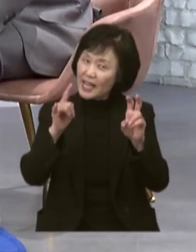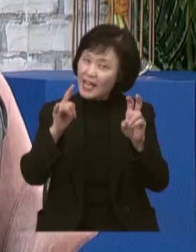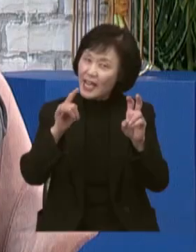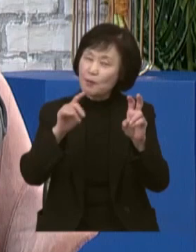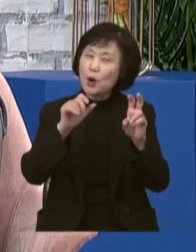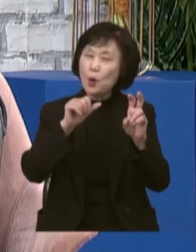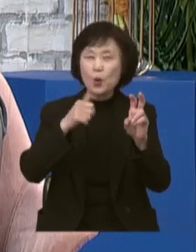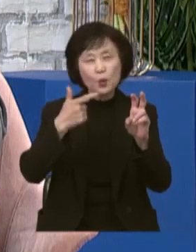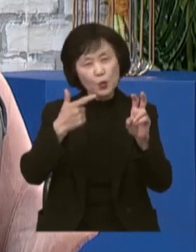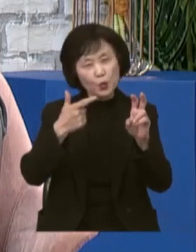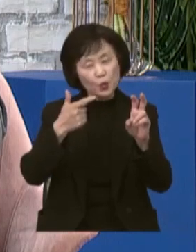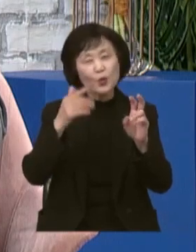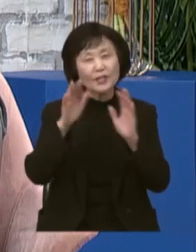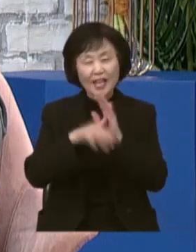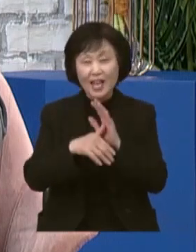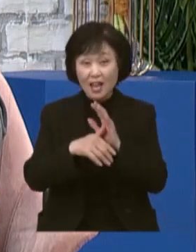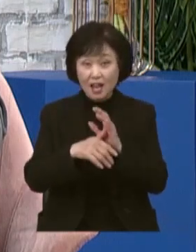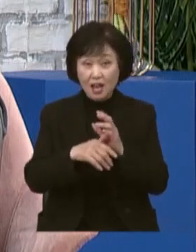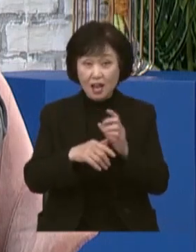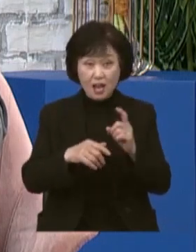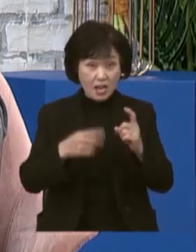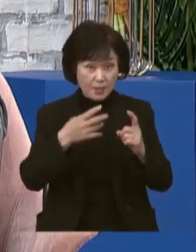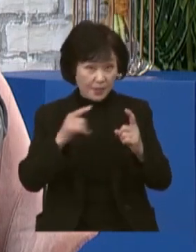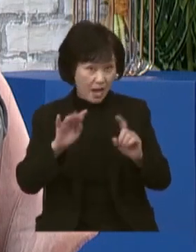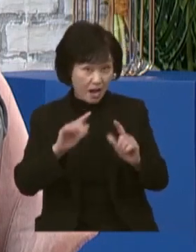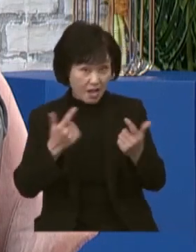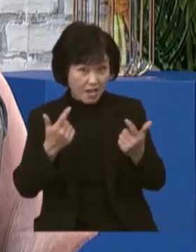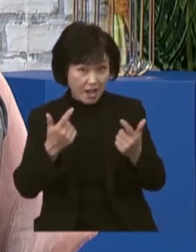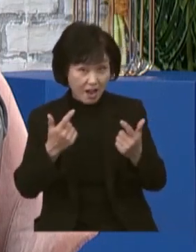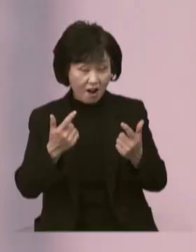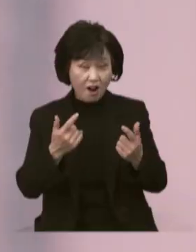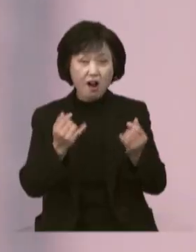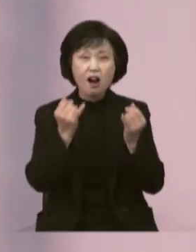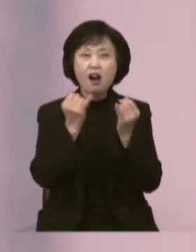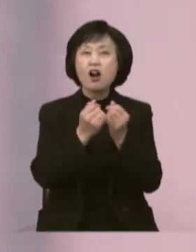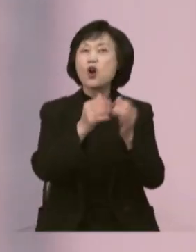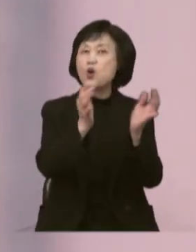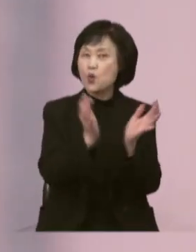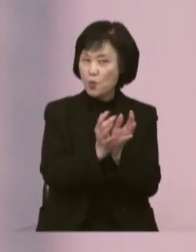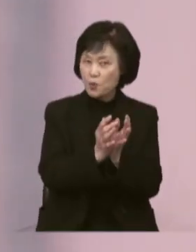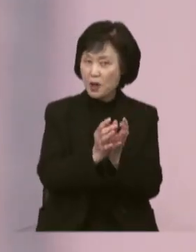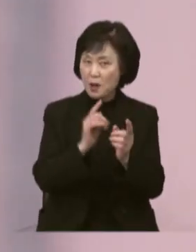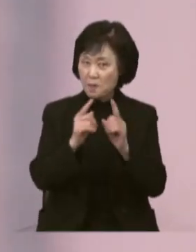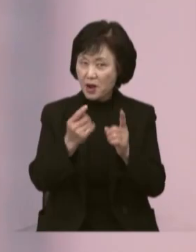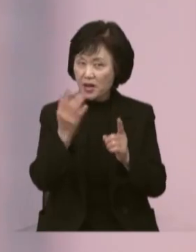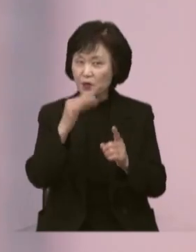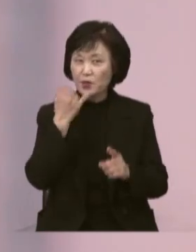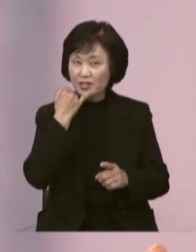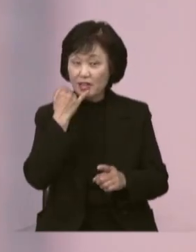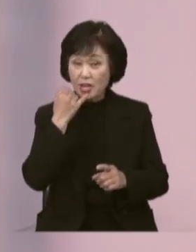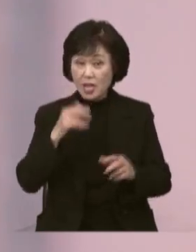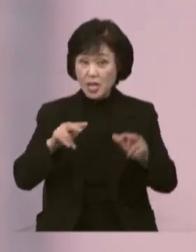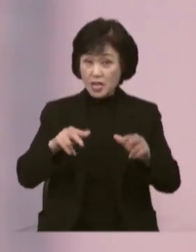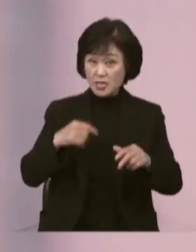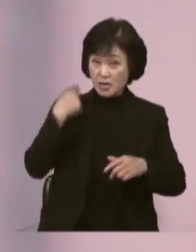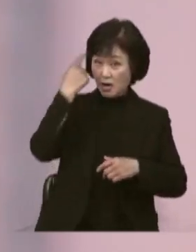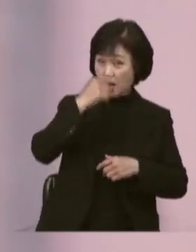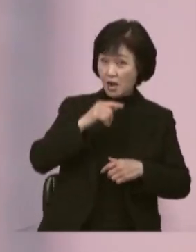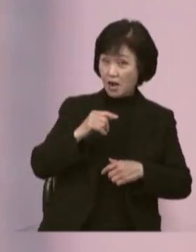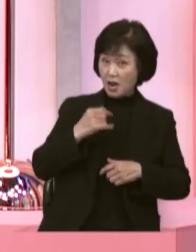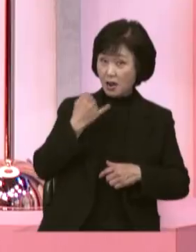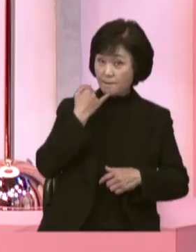저 사진이 그냥 뭐 이렇게 쑥 그냥 찍으신 거래요? 집에서 안 아, 집에서 그냥 샤워하고